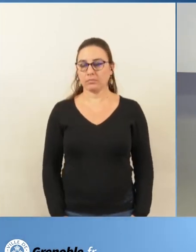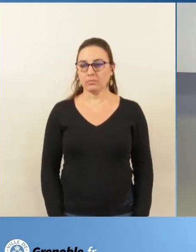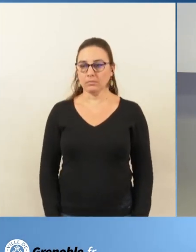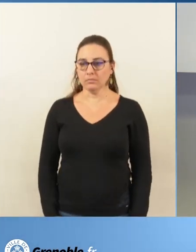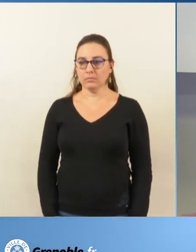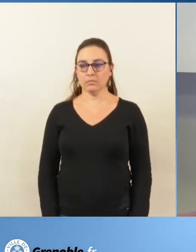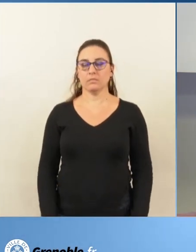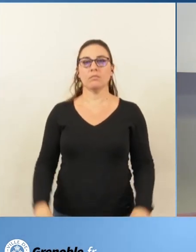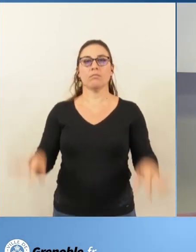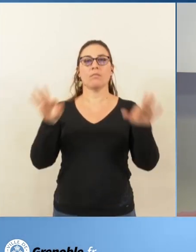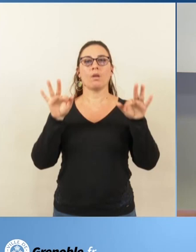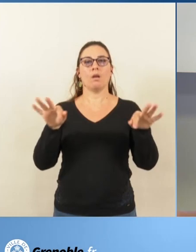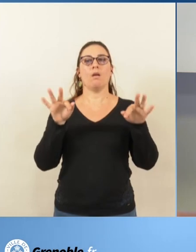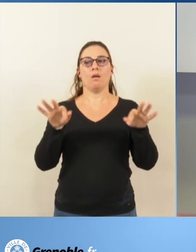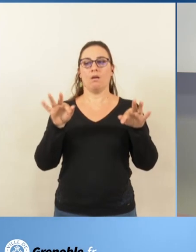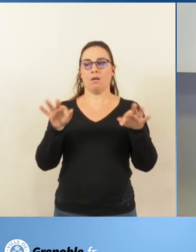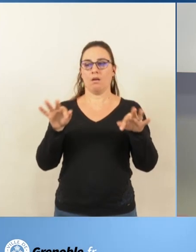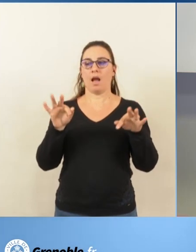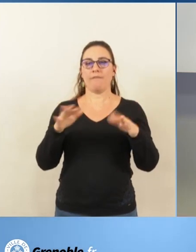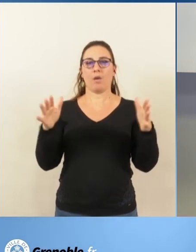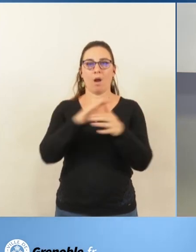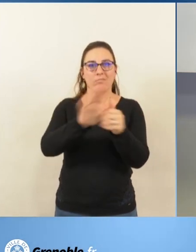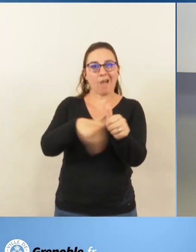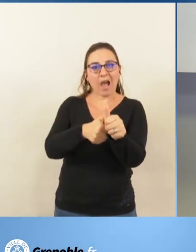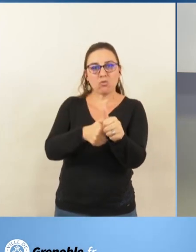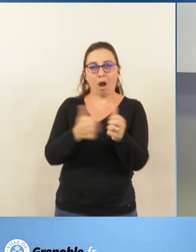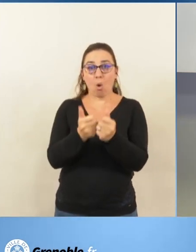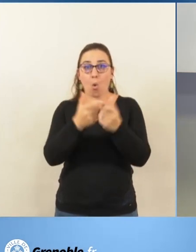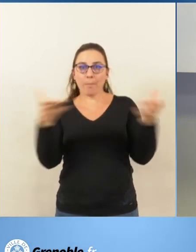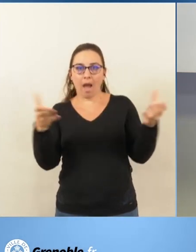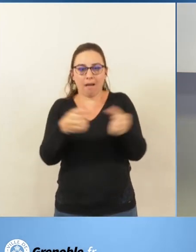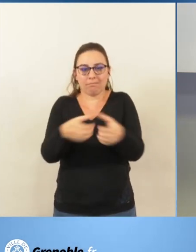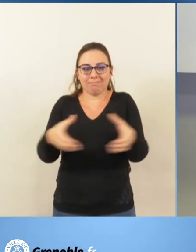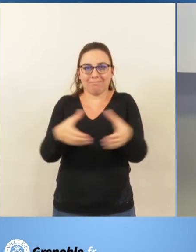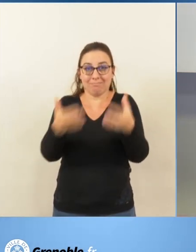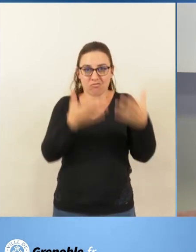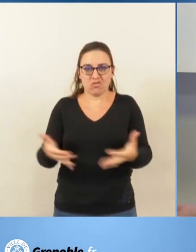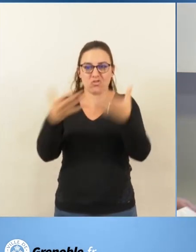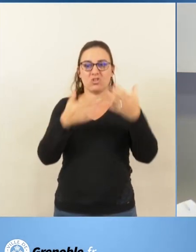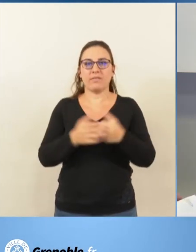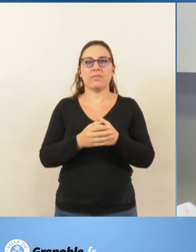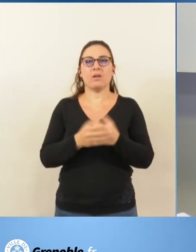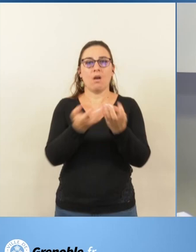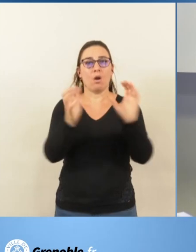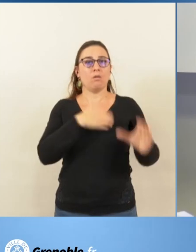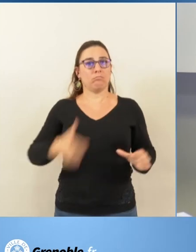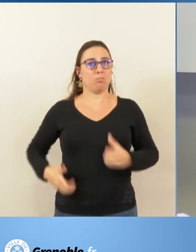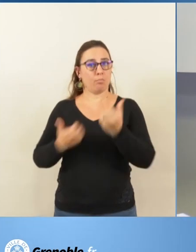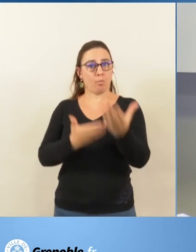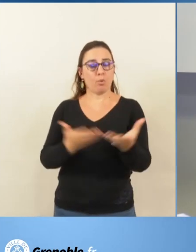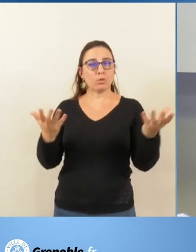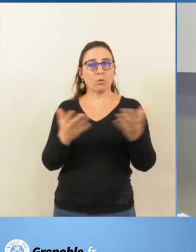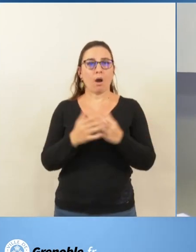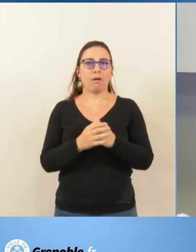porte sur la détermination du nombre d'adjoints et il lui proposait au conseil municipal donc de